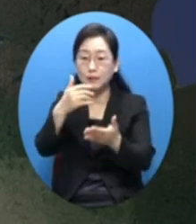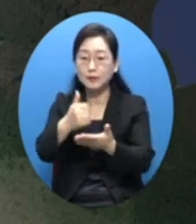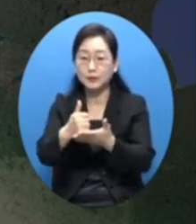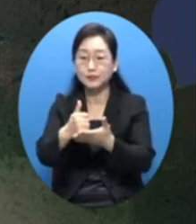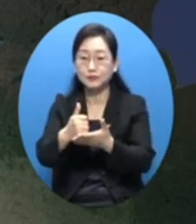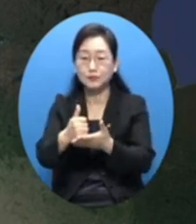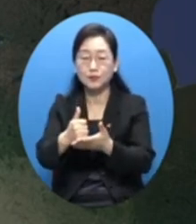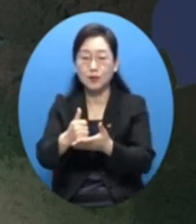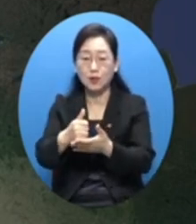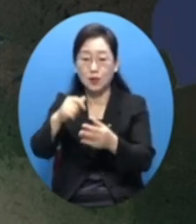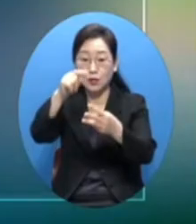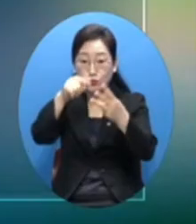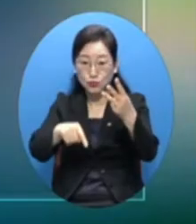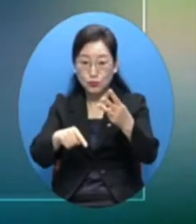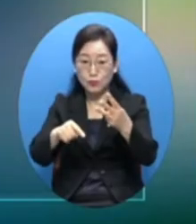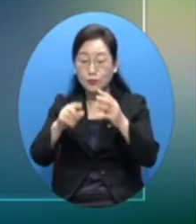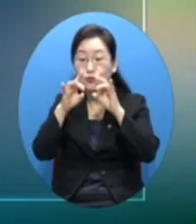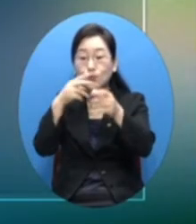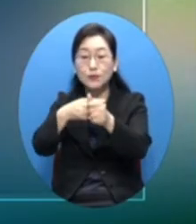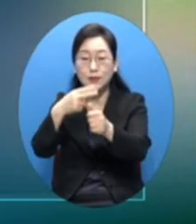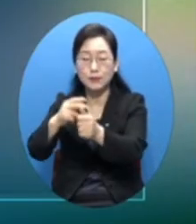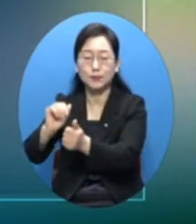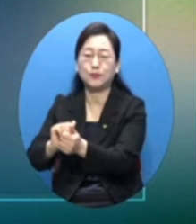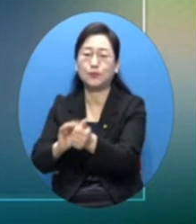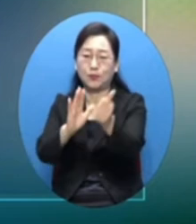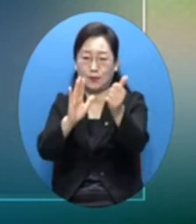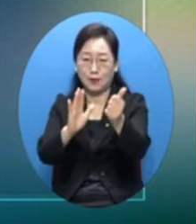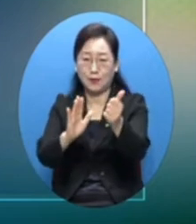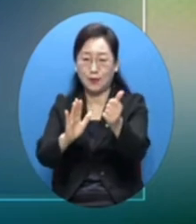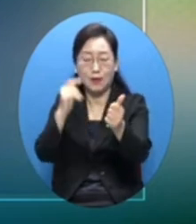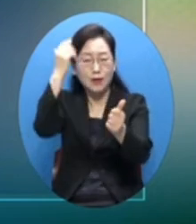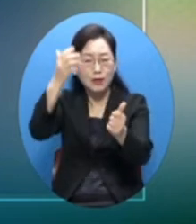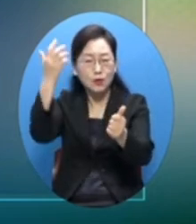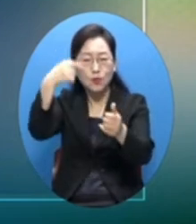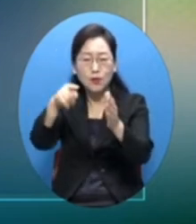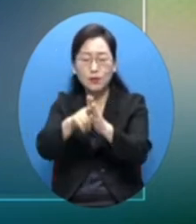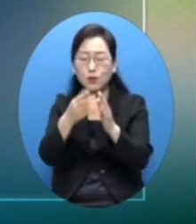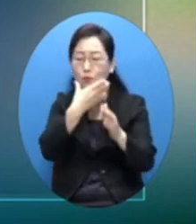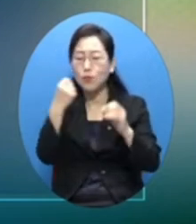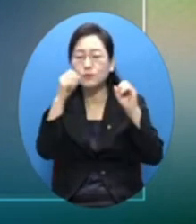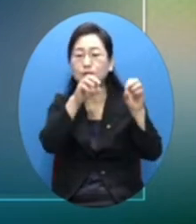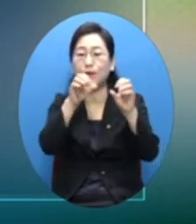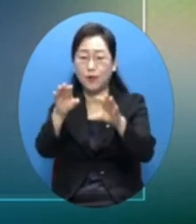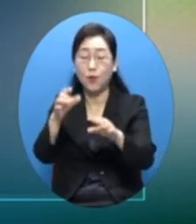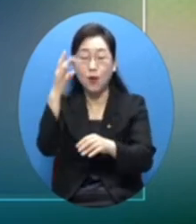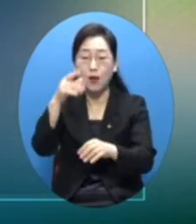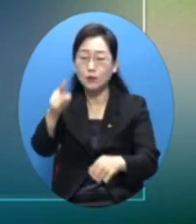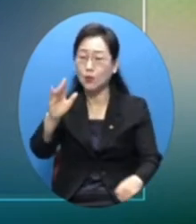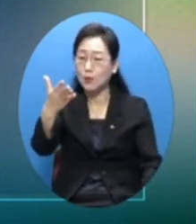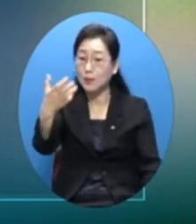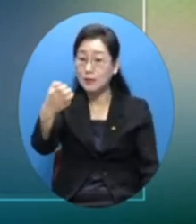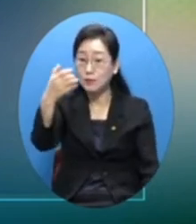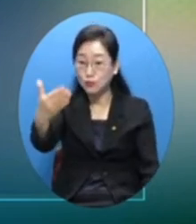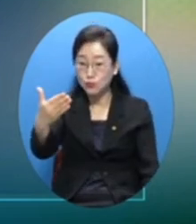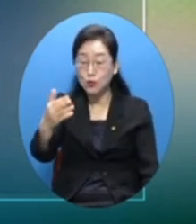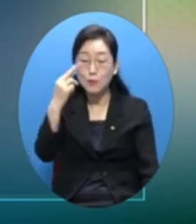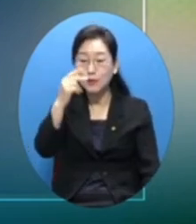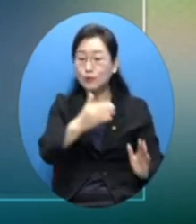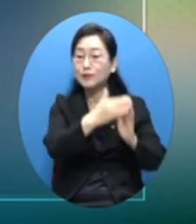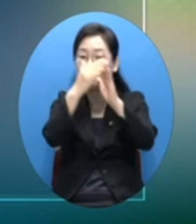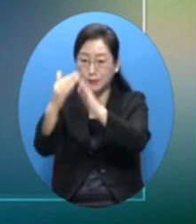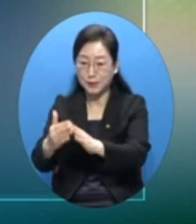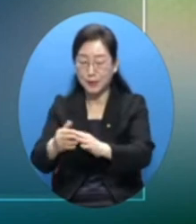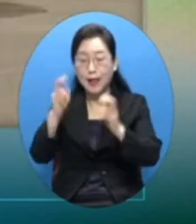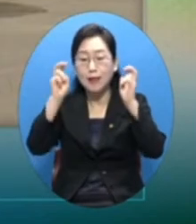윤영 목사를 보내시고 곳에 있는 사람들을 위해서 복음을 전하게 하시는데, 원래 1989년 이곳으로 이민 가서